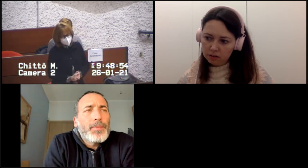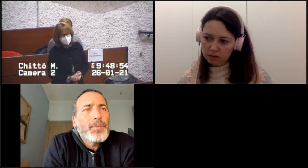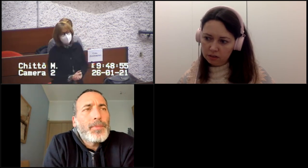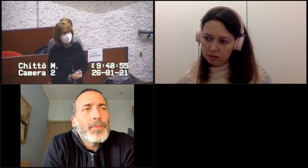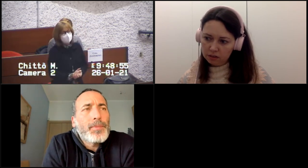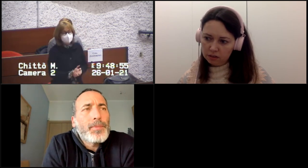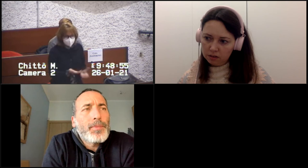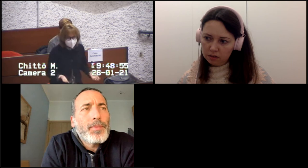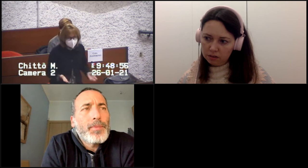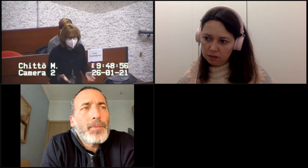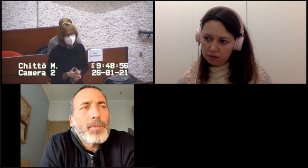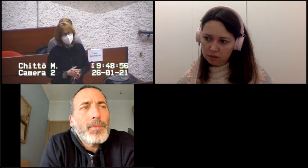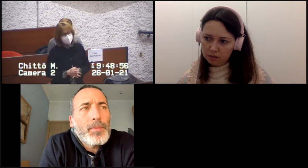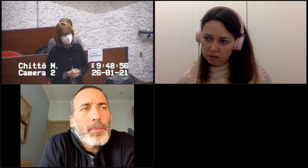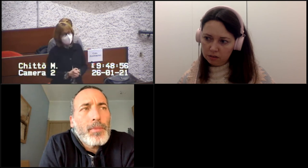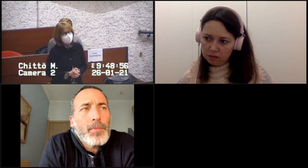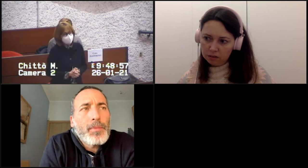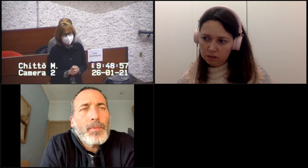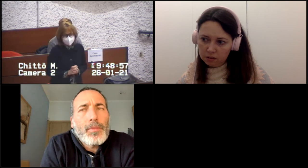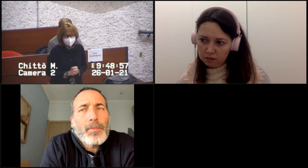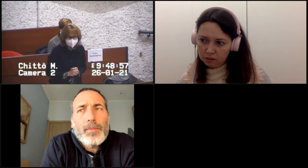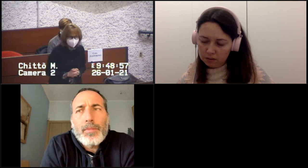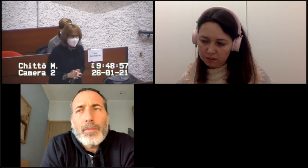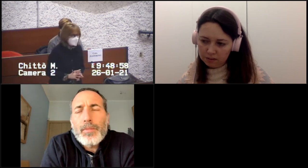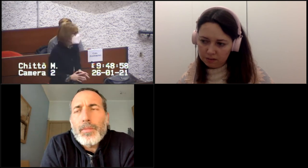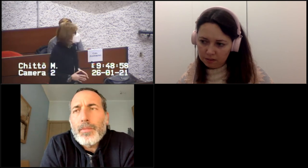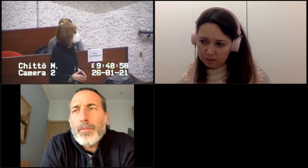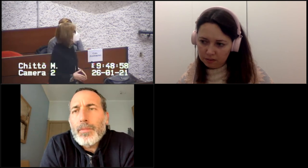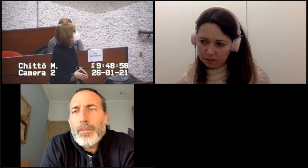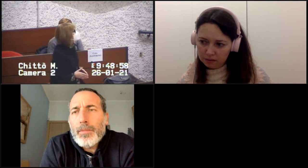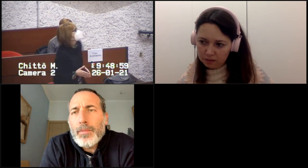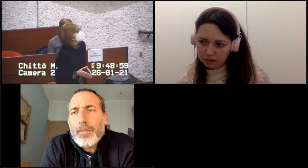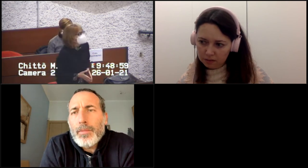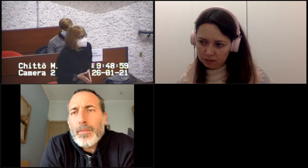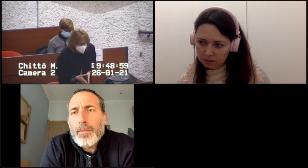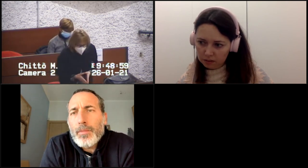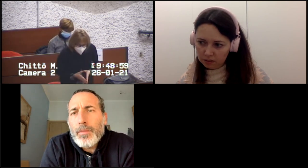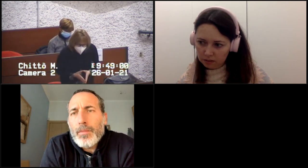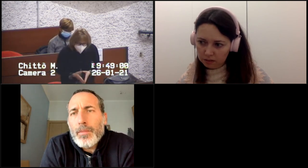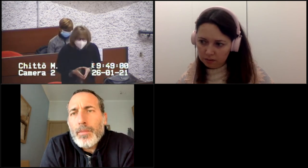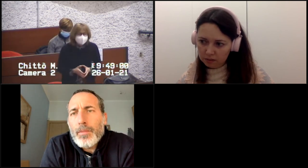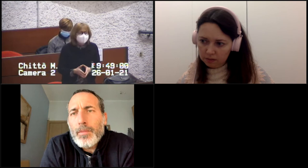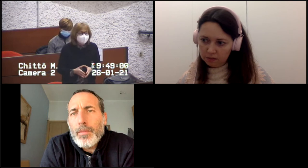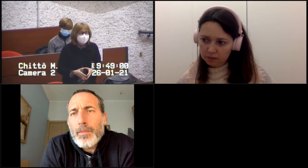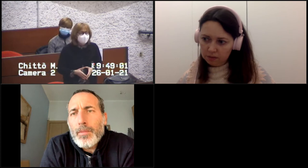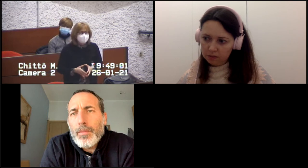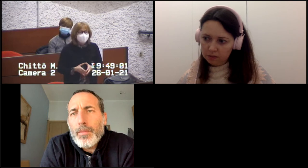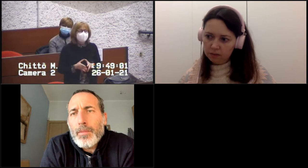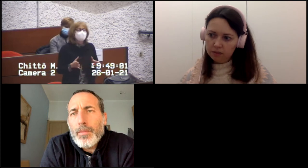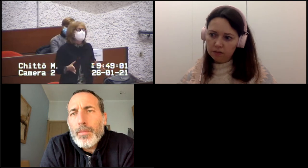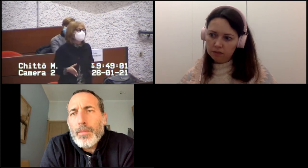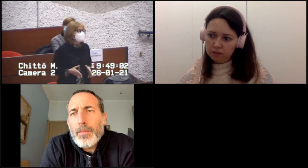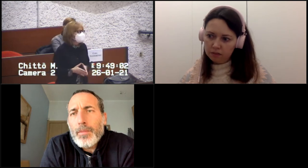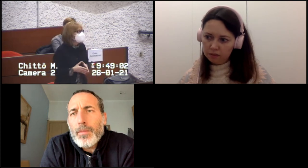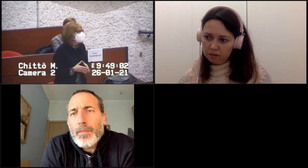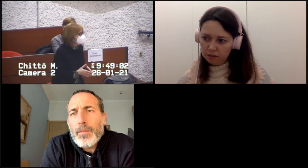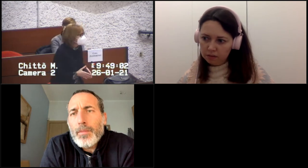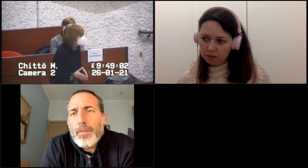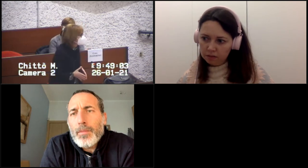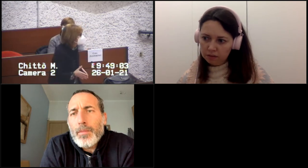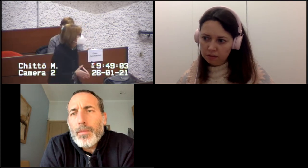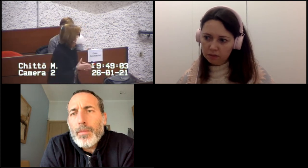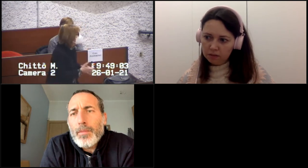permetta, l'ossessione è la sua nei confronti del Partito Democratico, perché addirittura arrivare a dire che il beneficio, come dire, che le